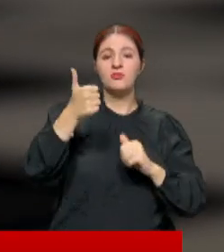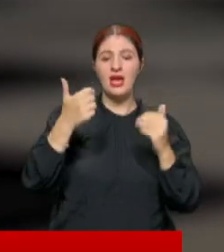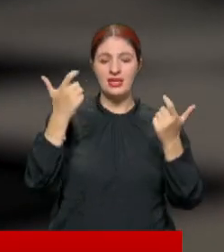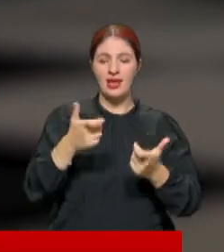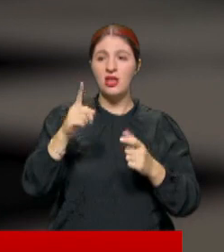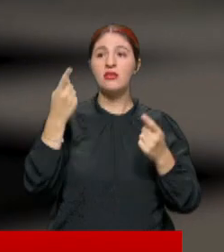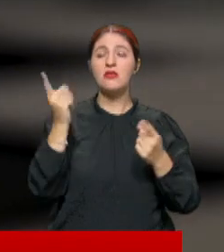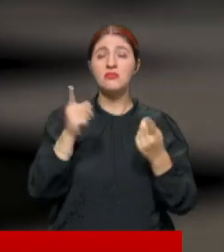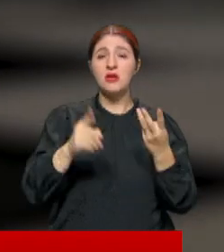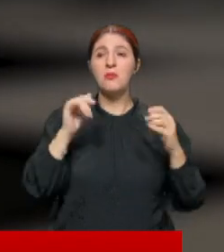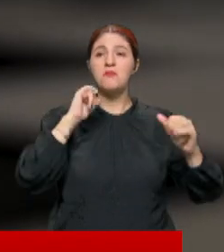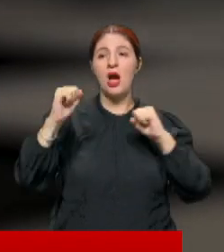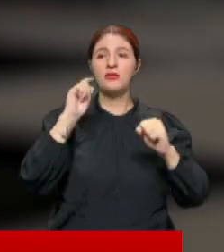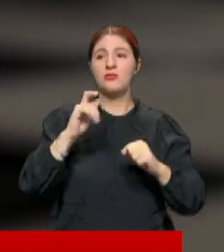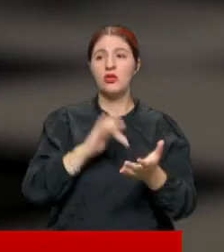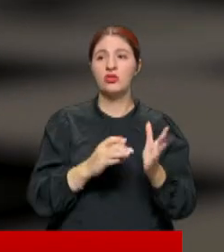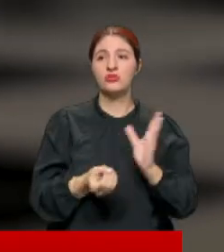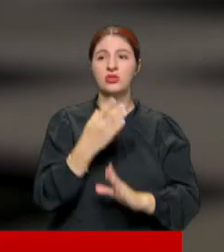defalarca parti verdiği ortaya çıktı.